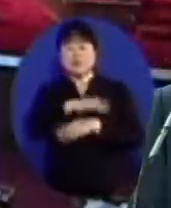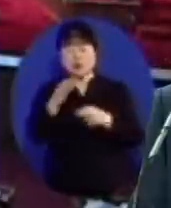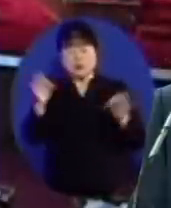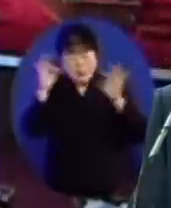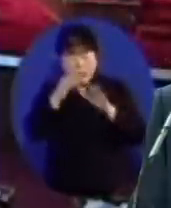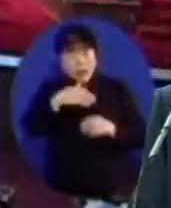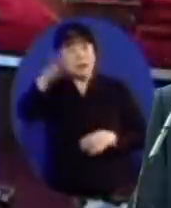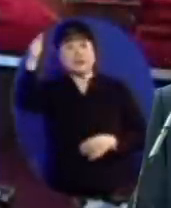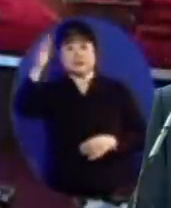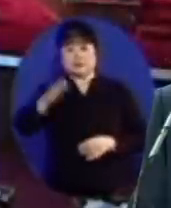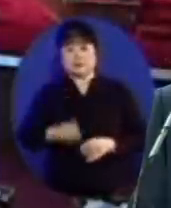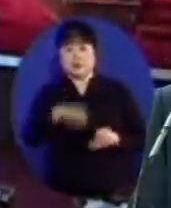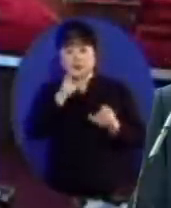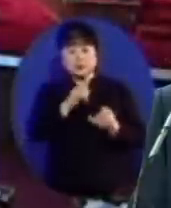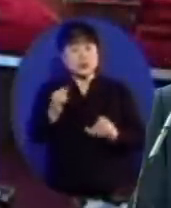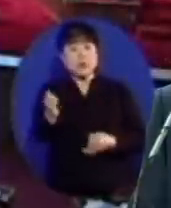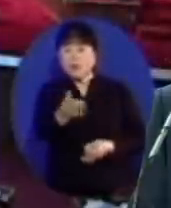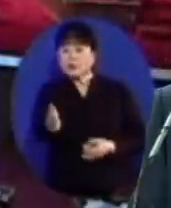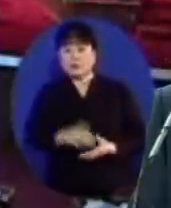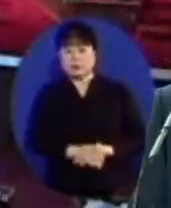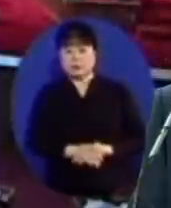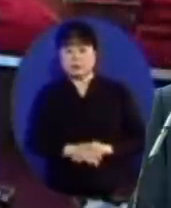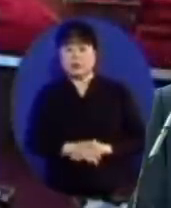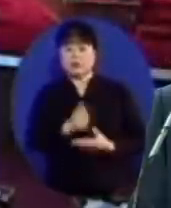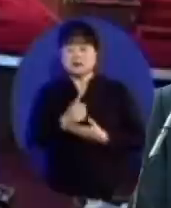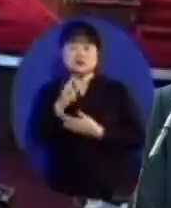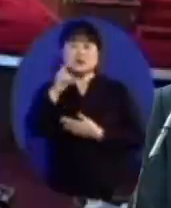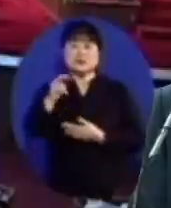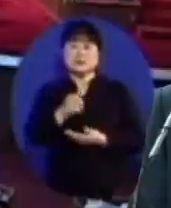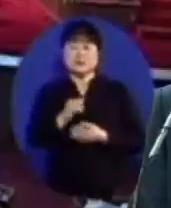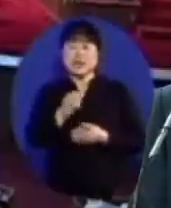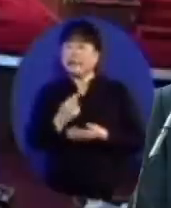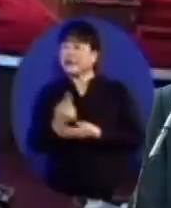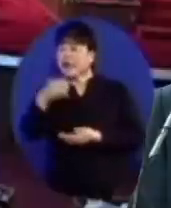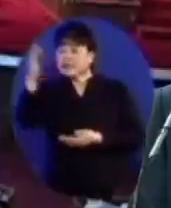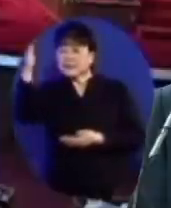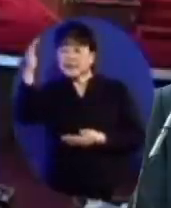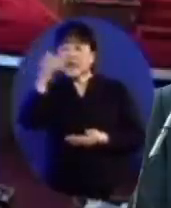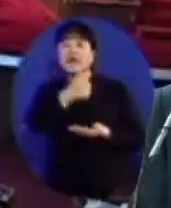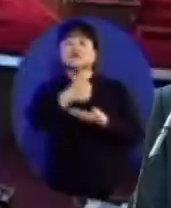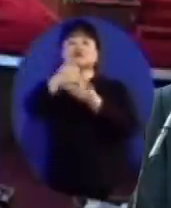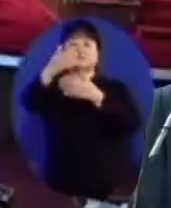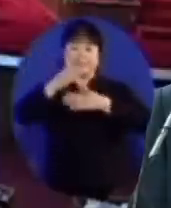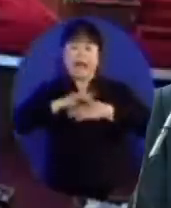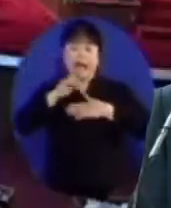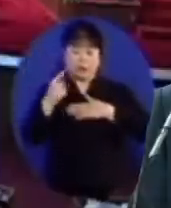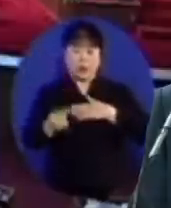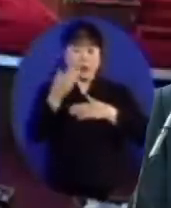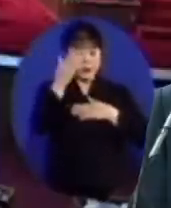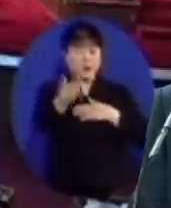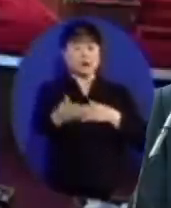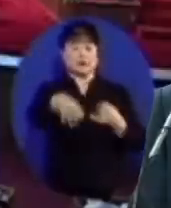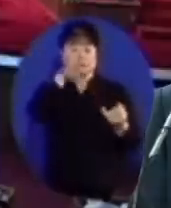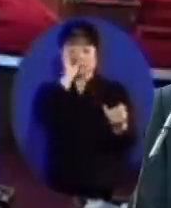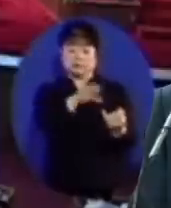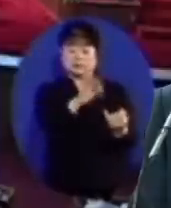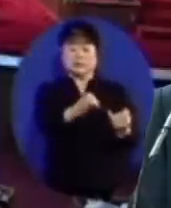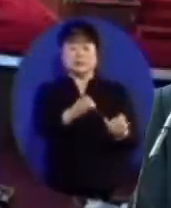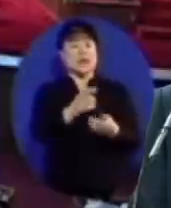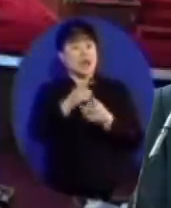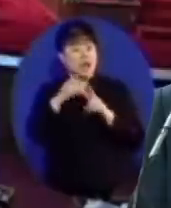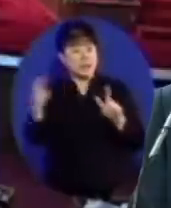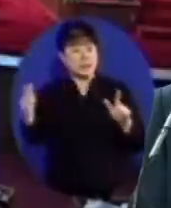있느냐? 저를 정죄한 자가 없느냐? 대답하되 주여, 없나이다. 예수께서 이르시되 나도 너를 정죄하지